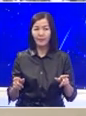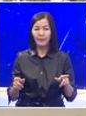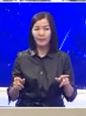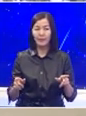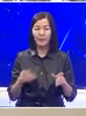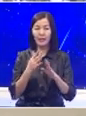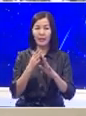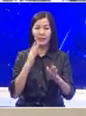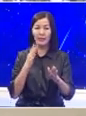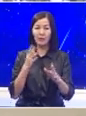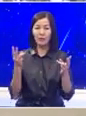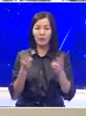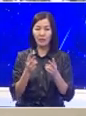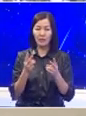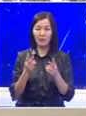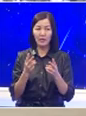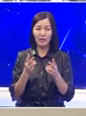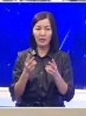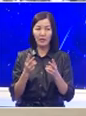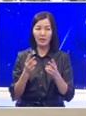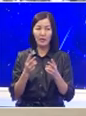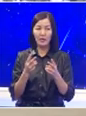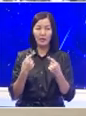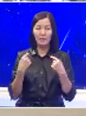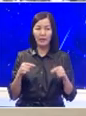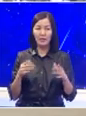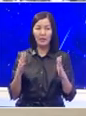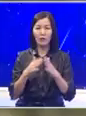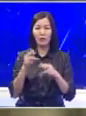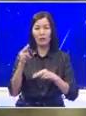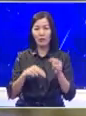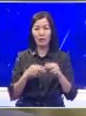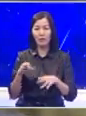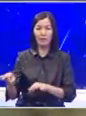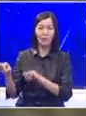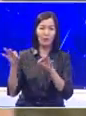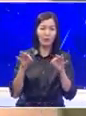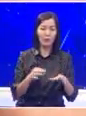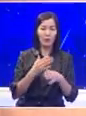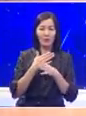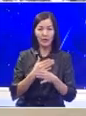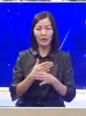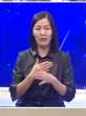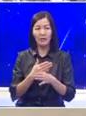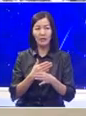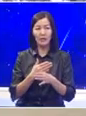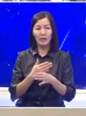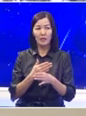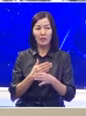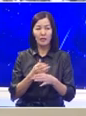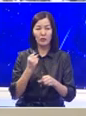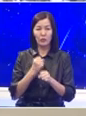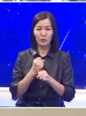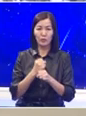осы үйлердің тұрғындарын кезекке қою тәртібімен не болса басқалай үй салып соларды көшіру арқылы енді ары қарай